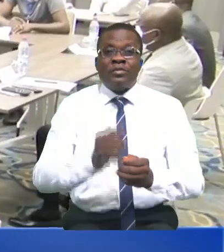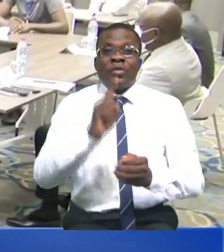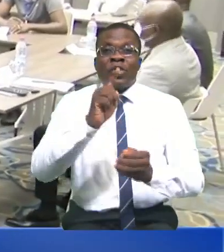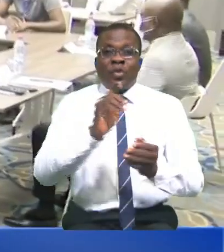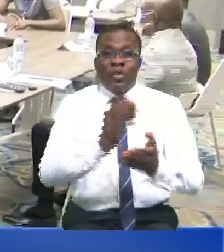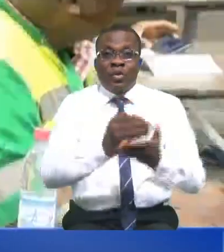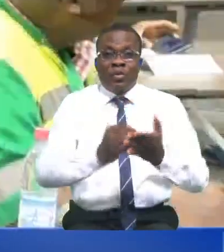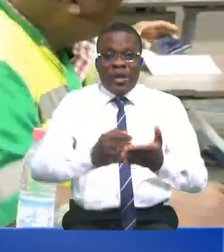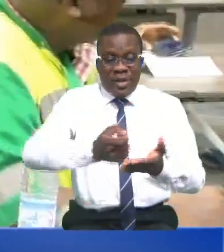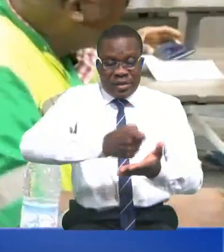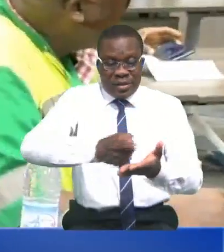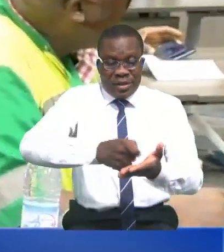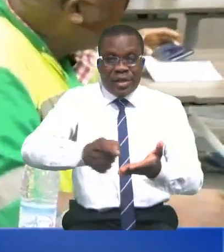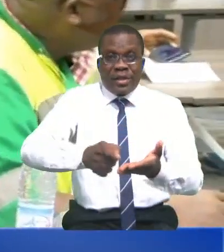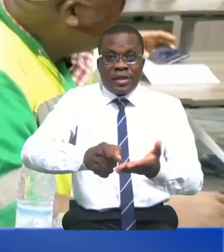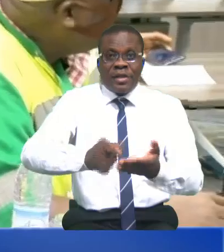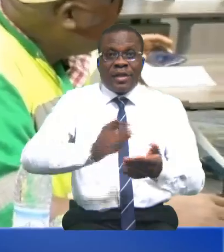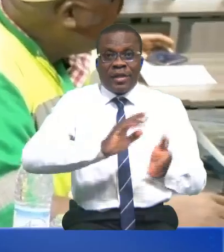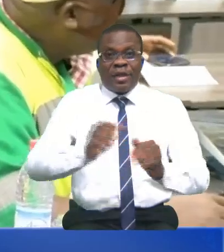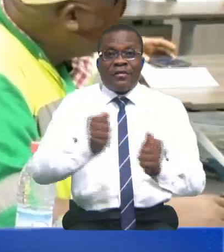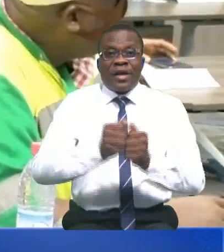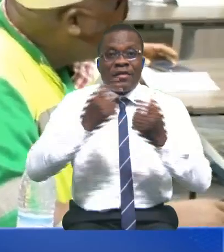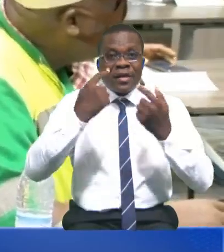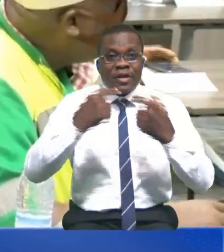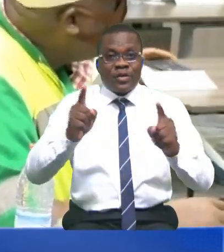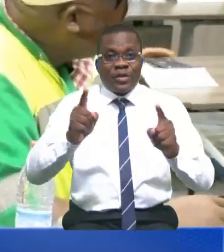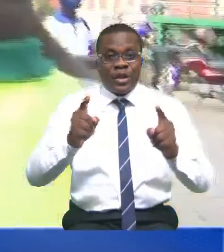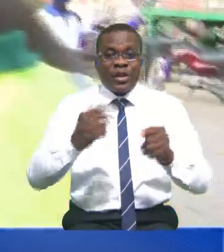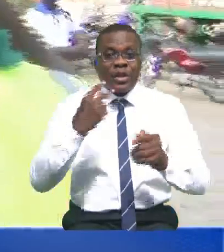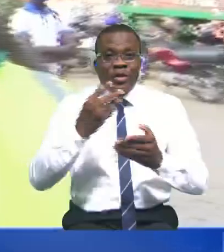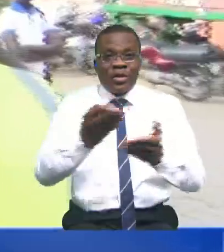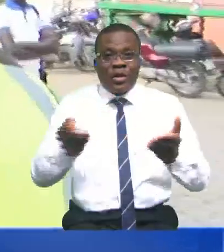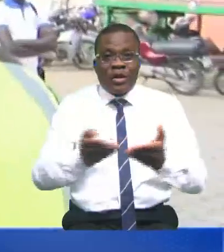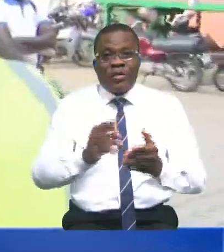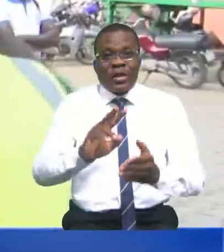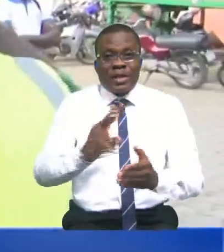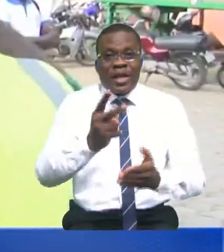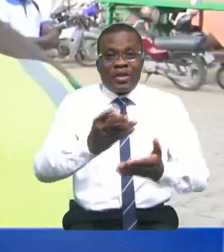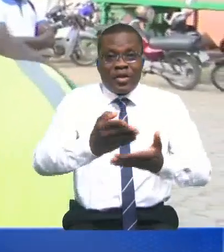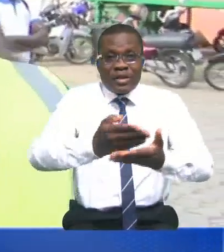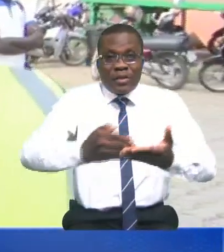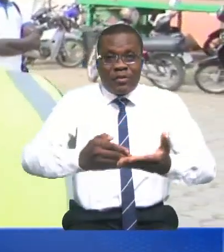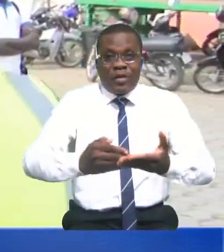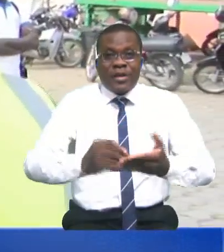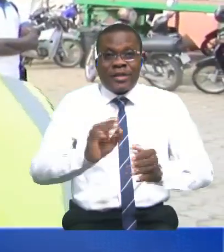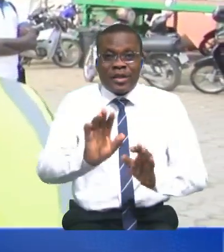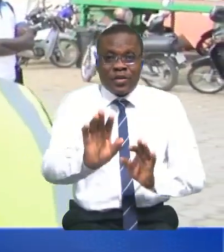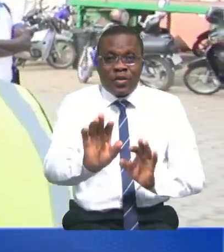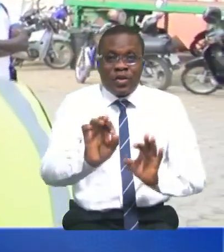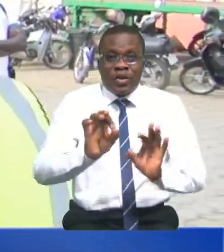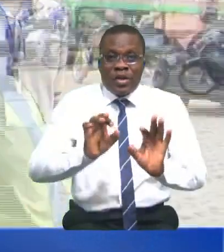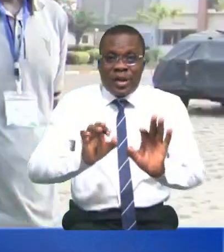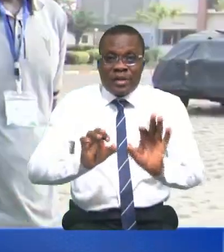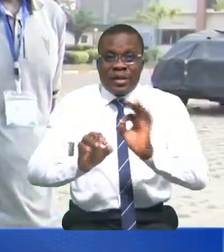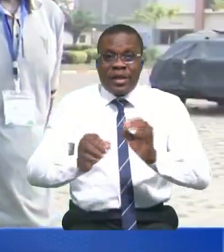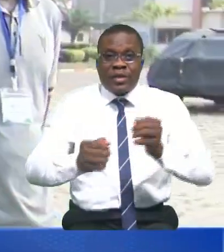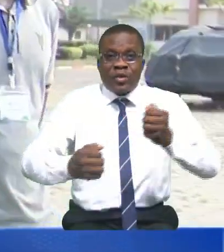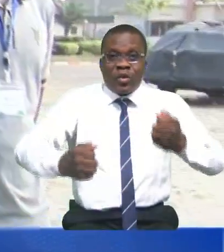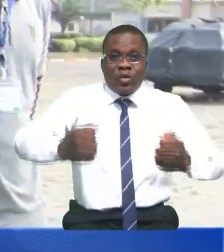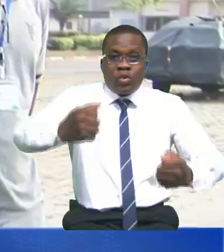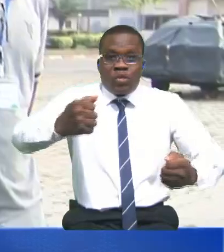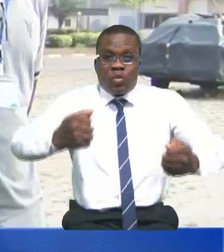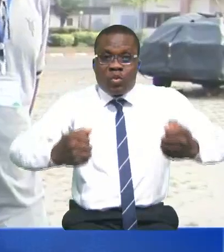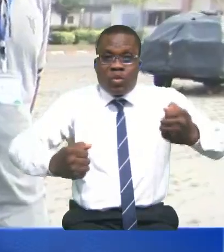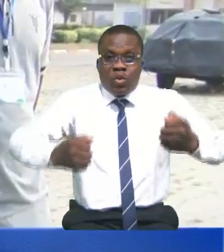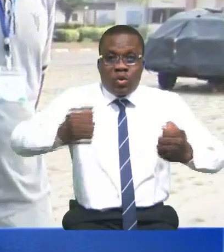écrite passée avec succès et les voici à la 2uxè phase de la sélection de conducteurs de camion poiss lourd